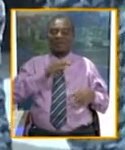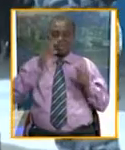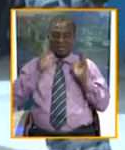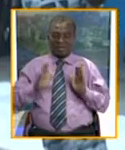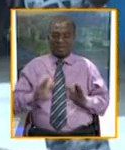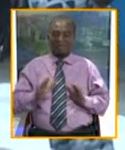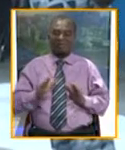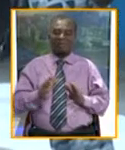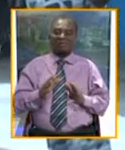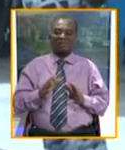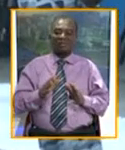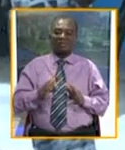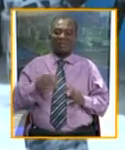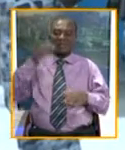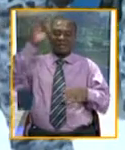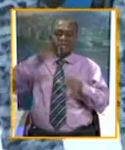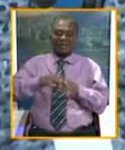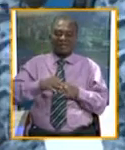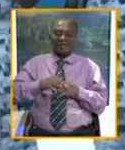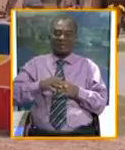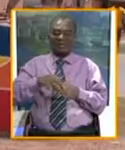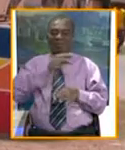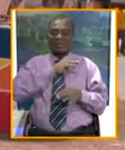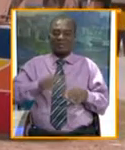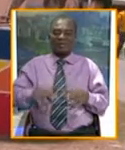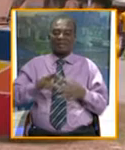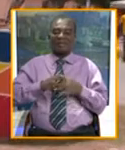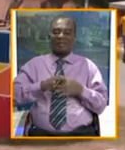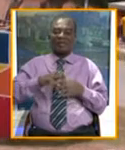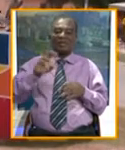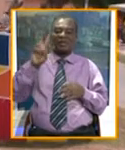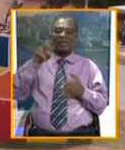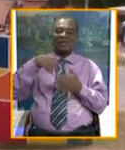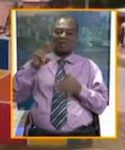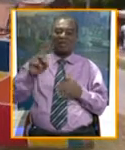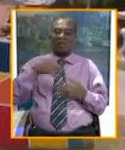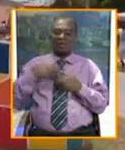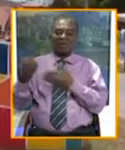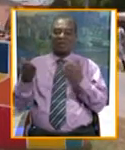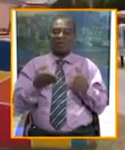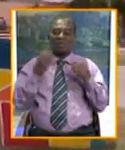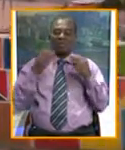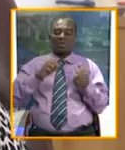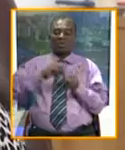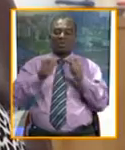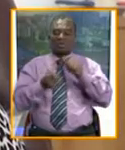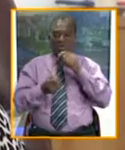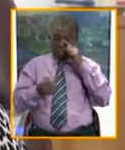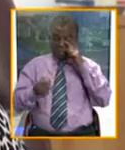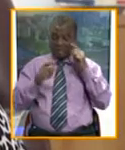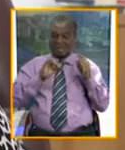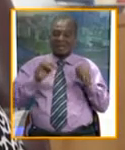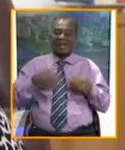de la décentralisation. Les élections municipales et régionales de 2013 ont apporté beaucoup de changements chez les élus locaux. Il a